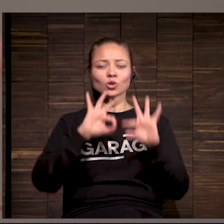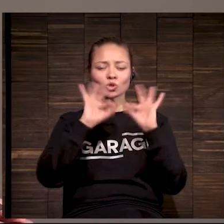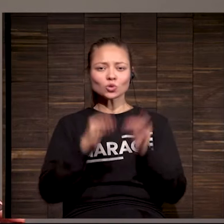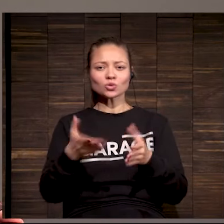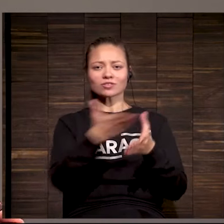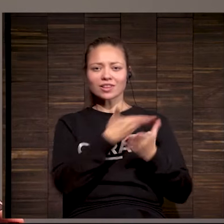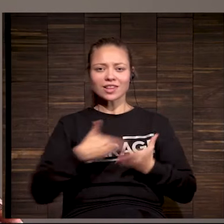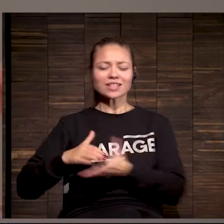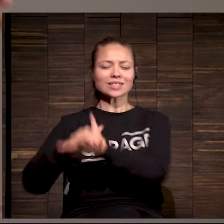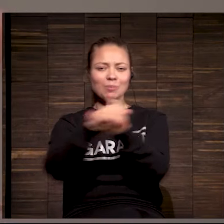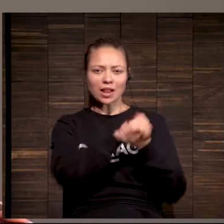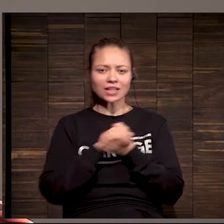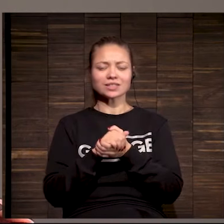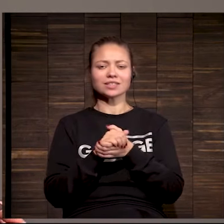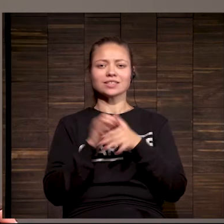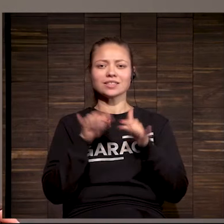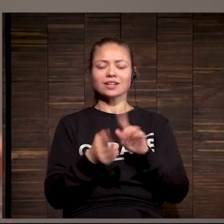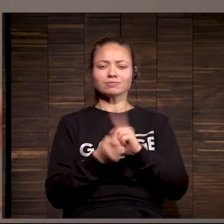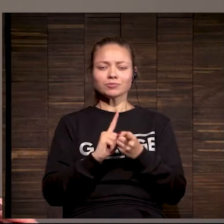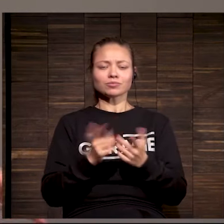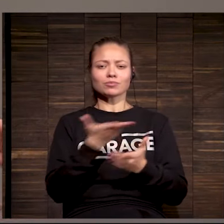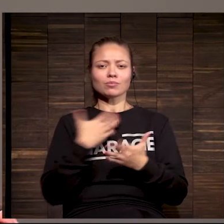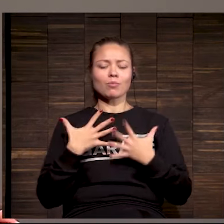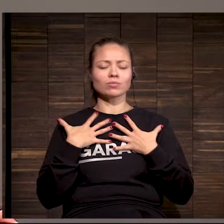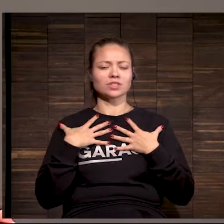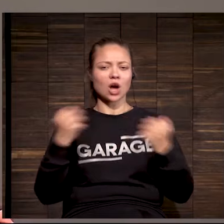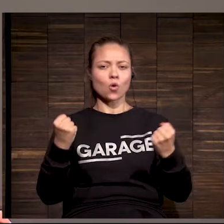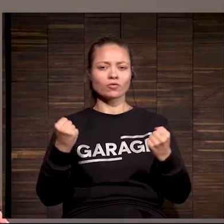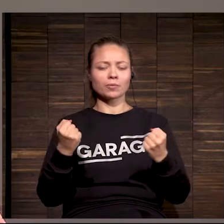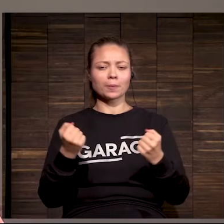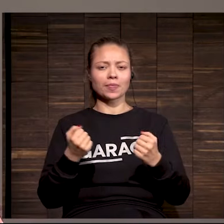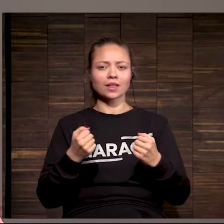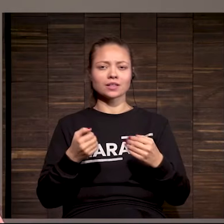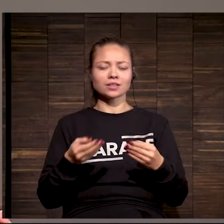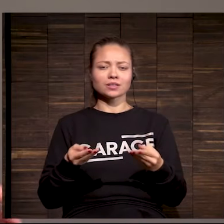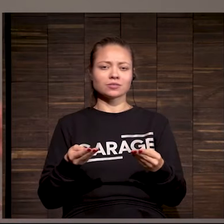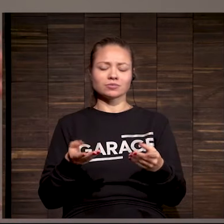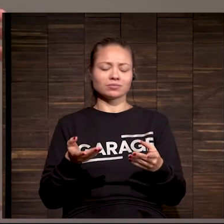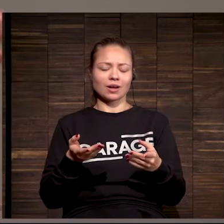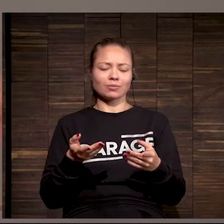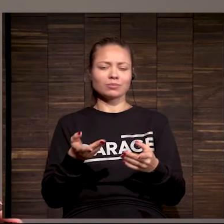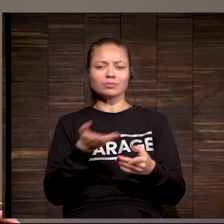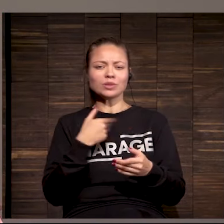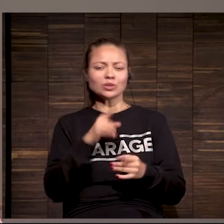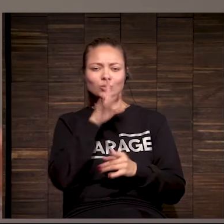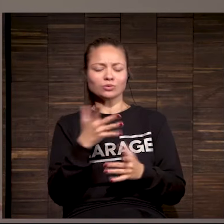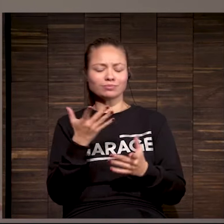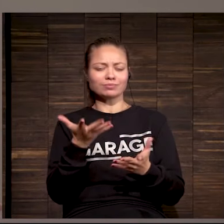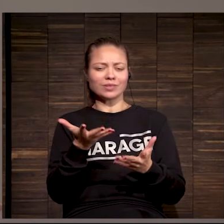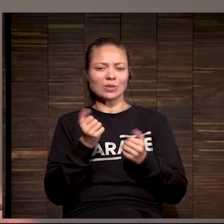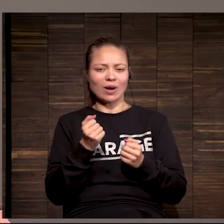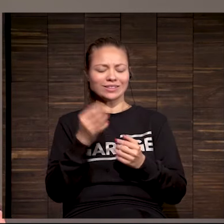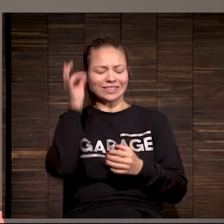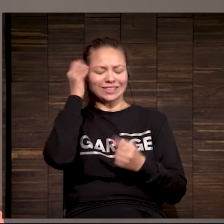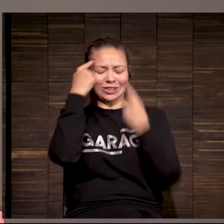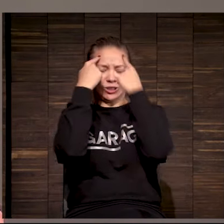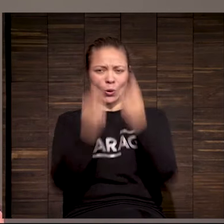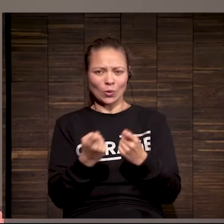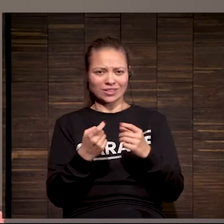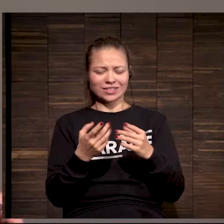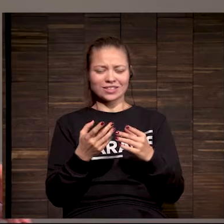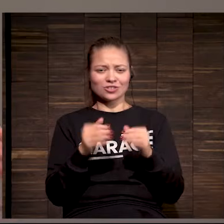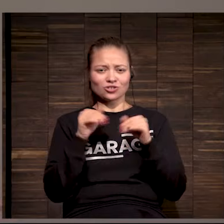нас платить сделать нас более здоровыми не даст нам принимать идиотически и решения искусство сделает